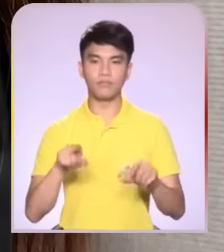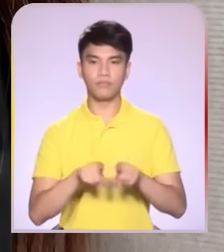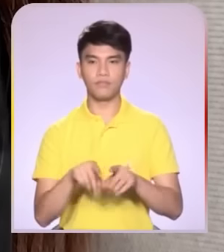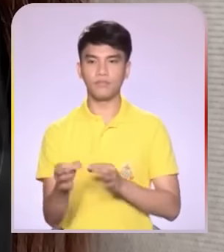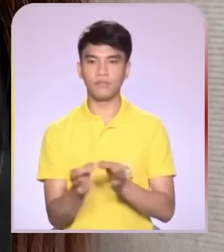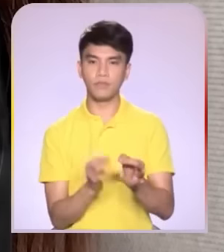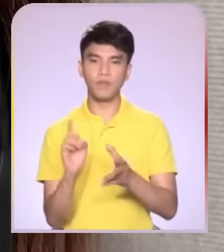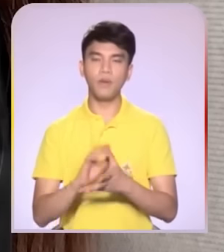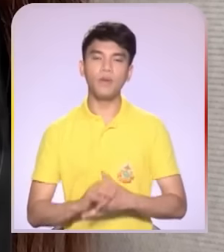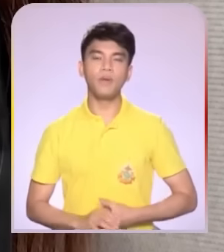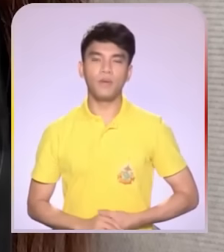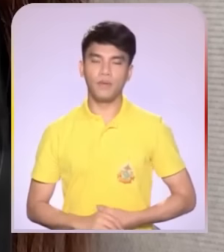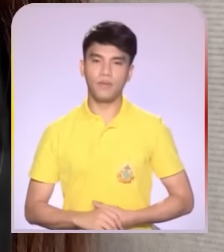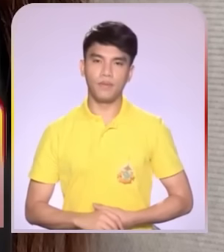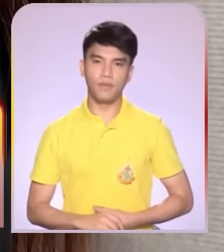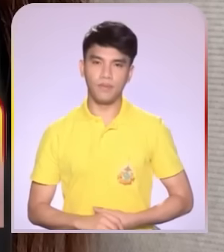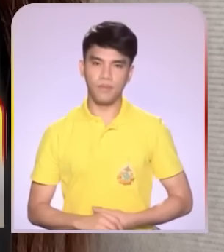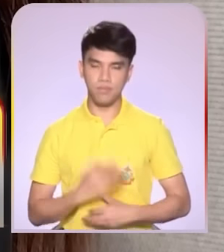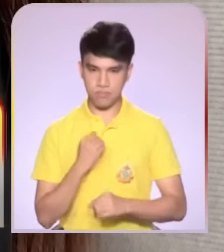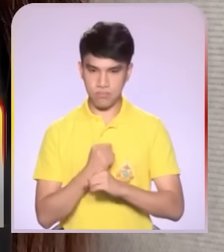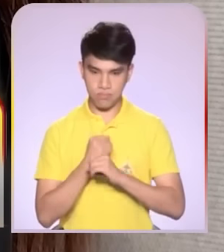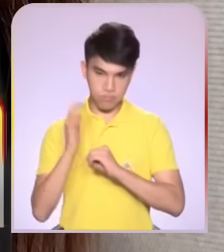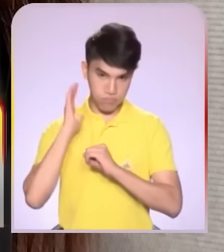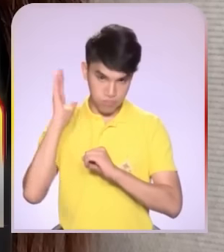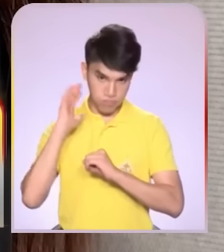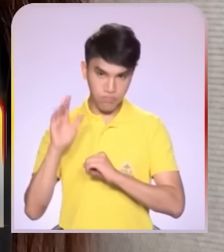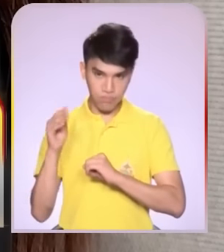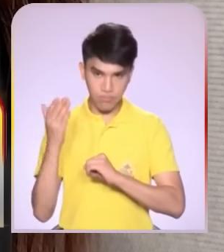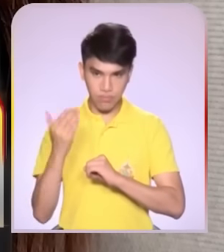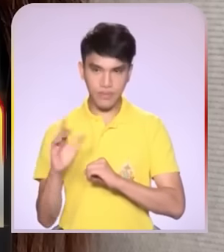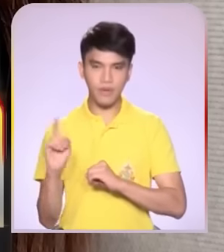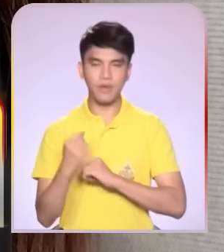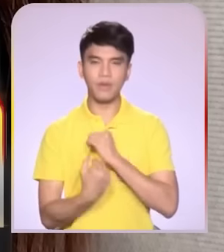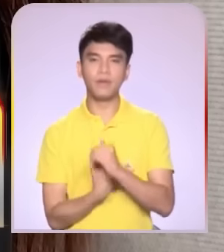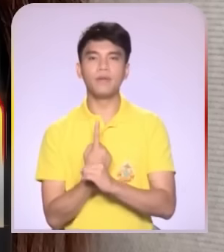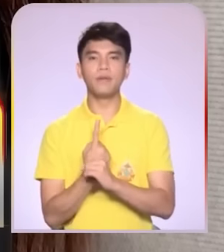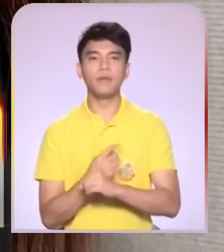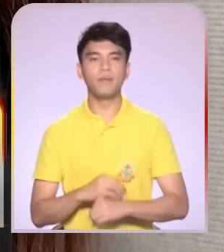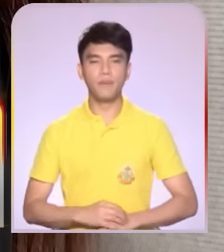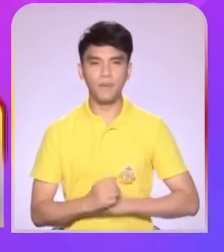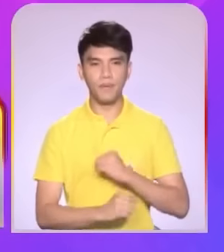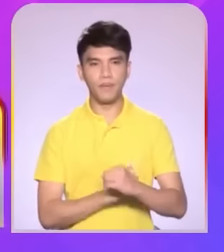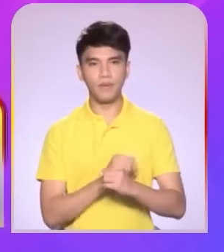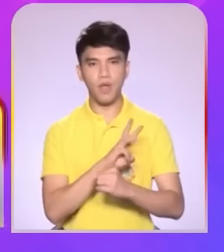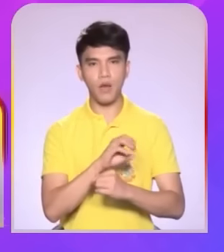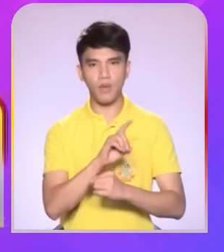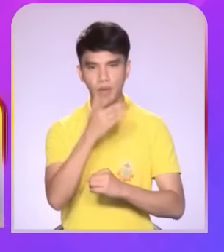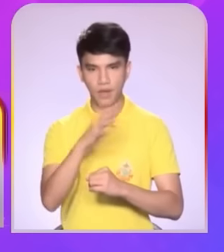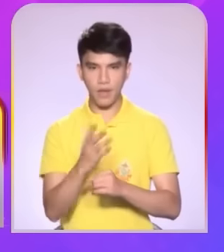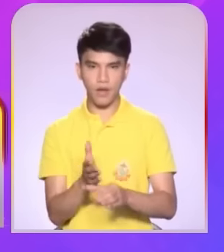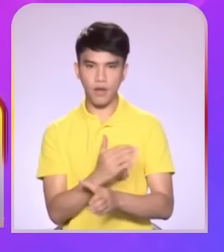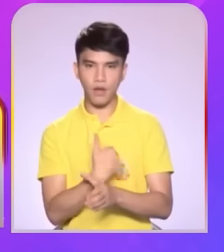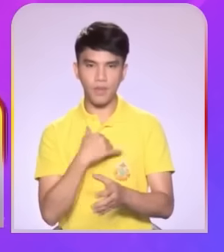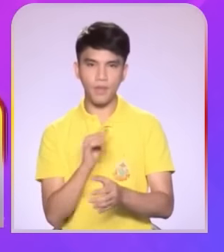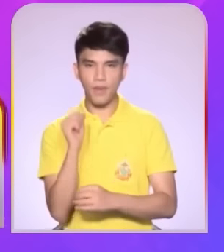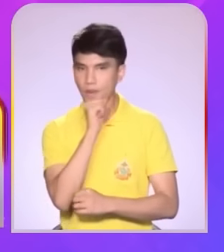ก็ชี้แจงบอกว่าเป็นการรับงานพรีเซนเตอร์ให้กับผลิตภัณฑ์สัญญาแค่ปีเดียวค่ะตั้งแต่ปี61แล้วก็เคยไป